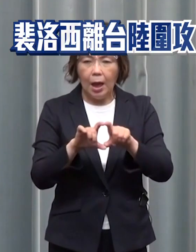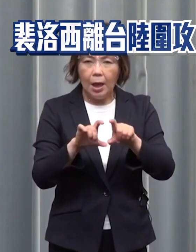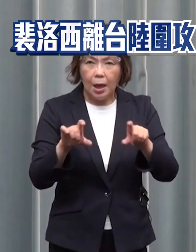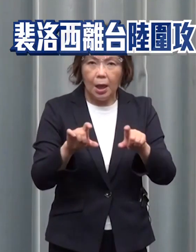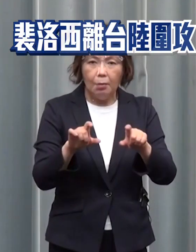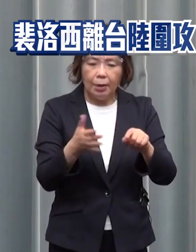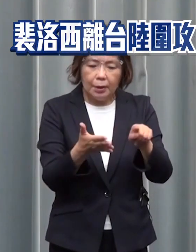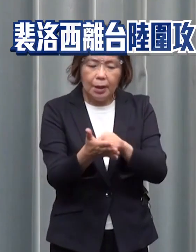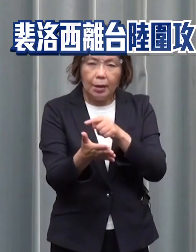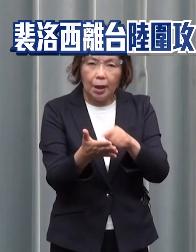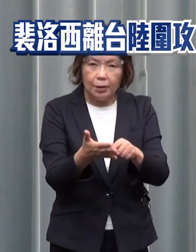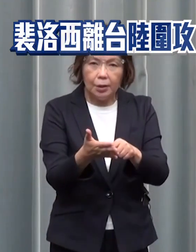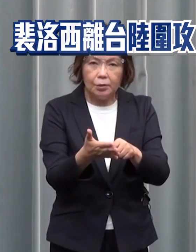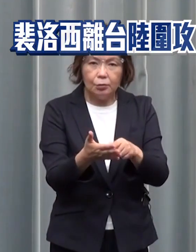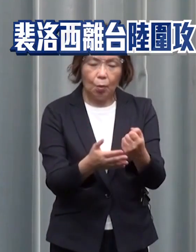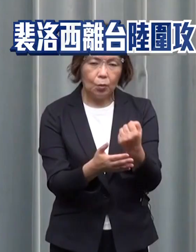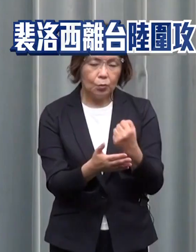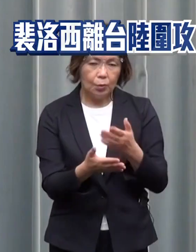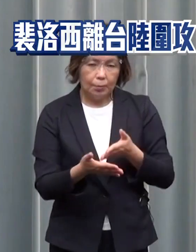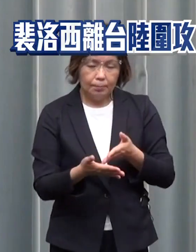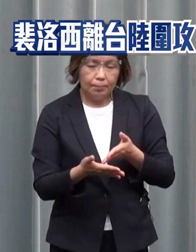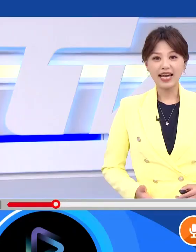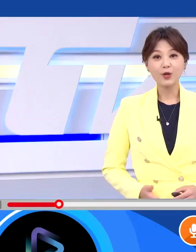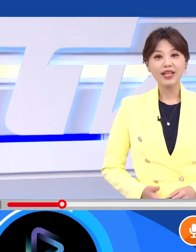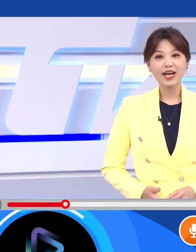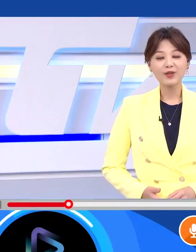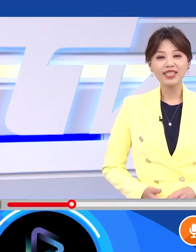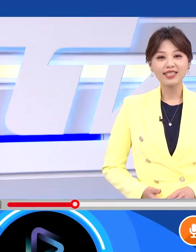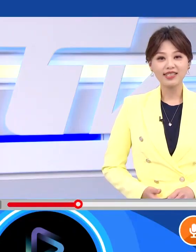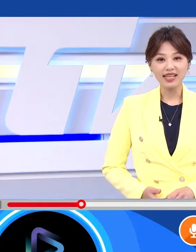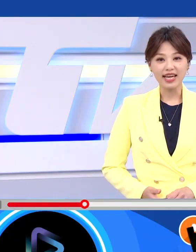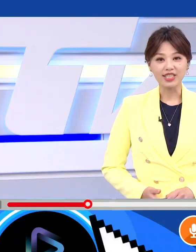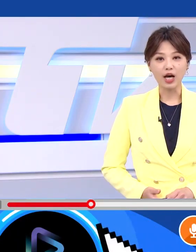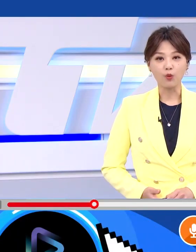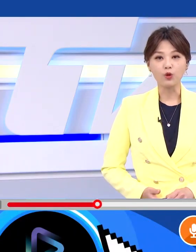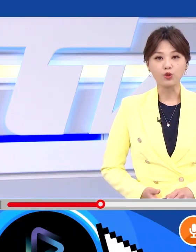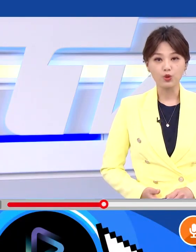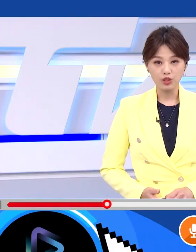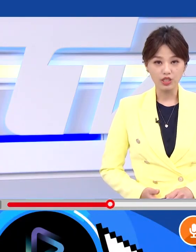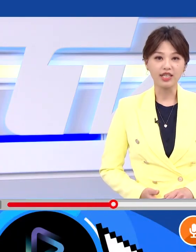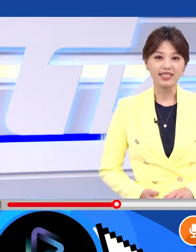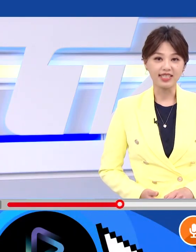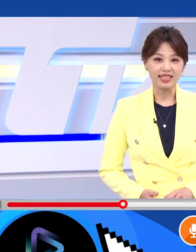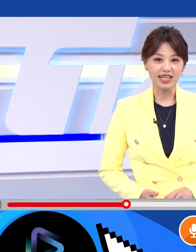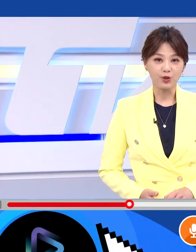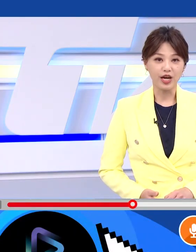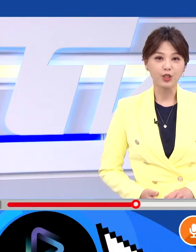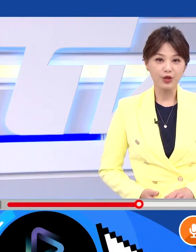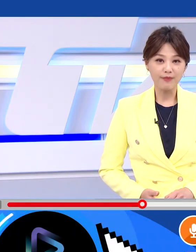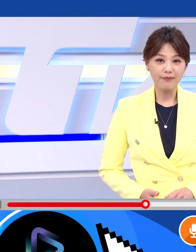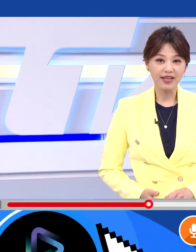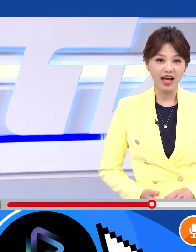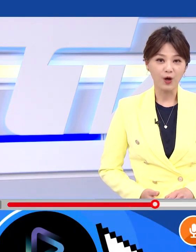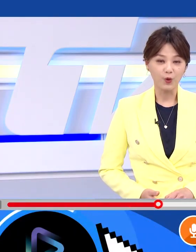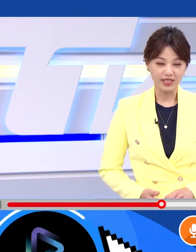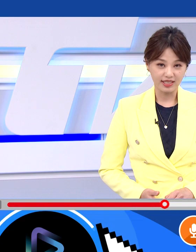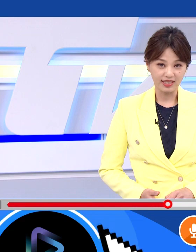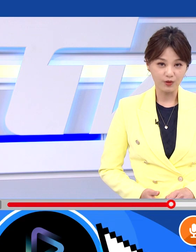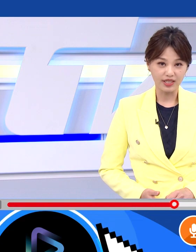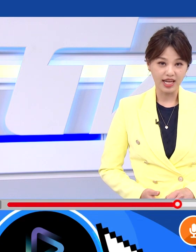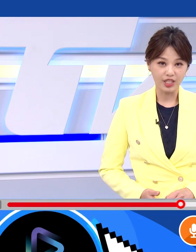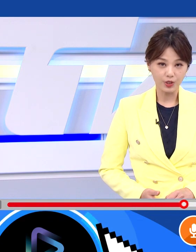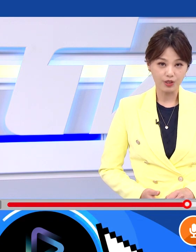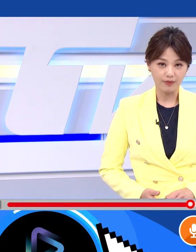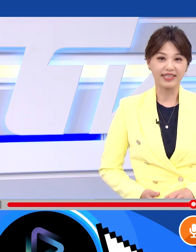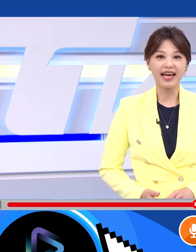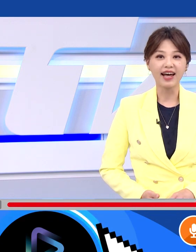決を強く促していきたいと考えております。 想扩大国际视野，掌握趋势，请订阅专门报道国际